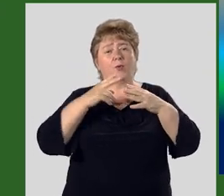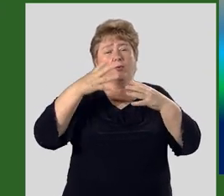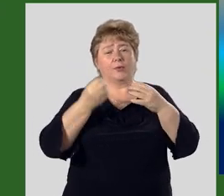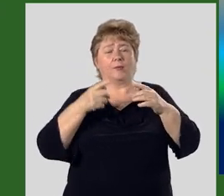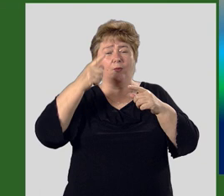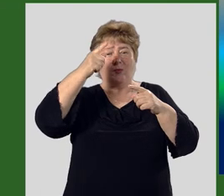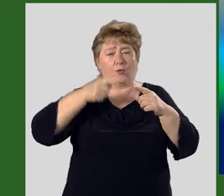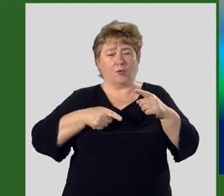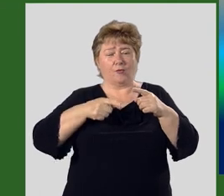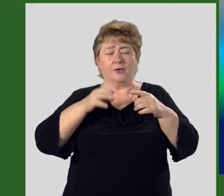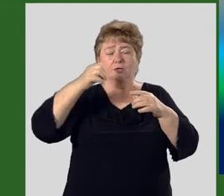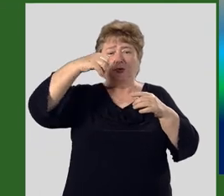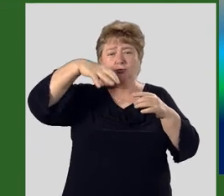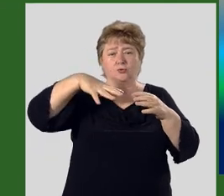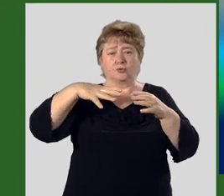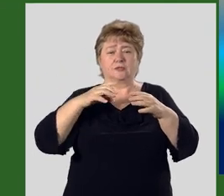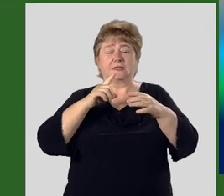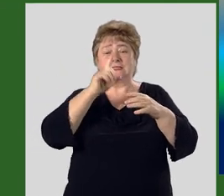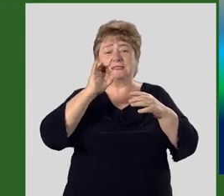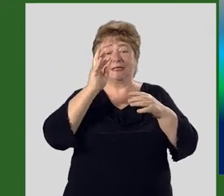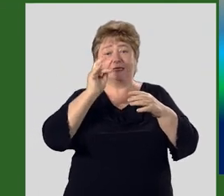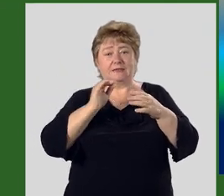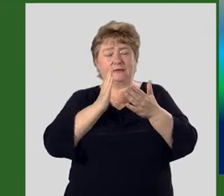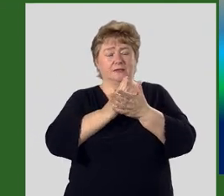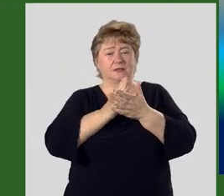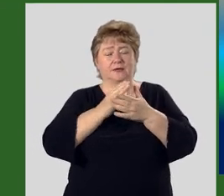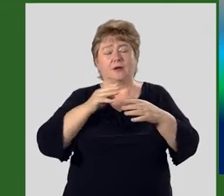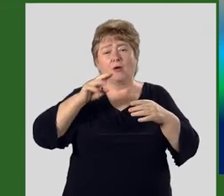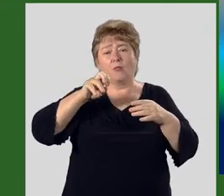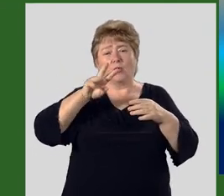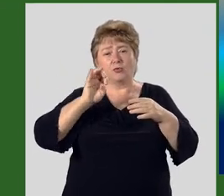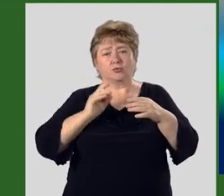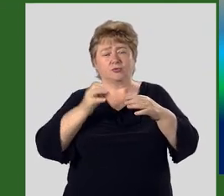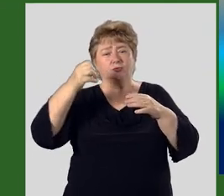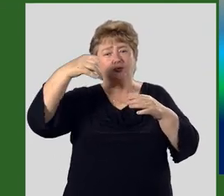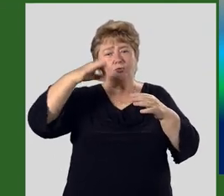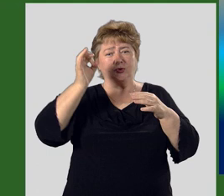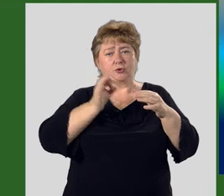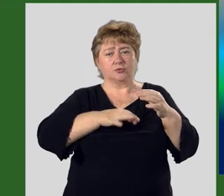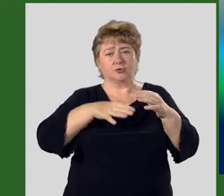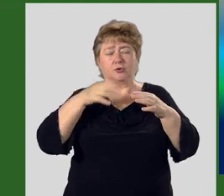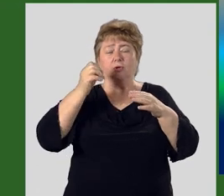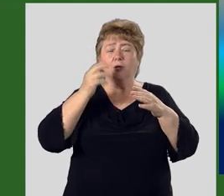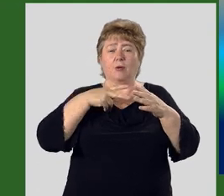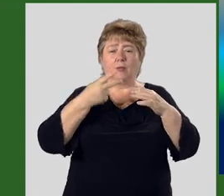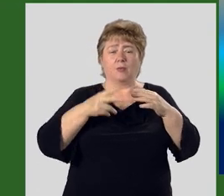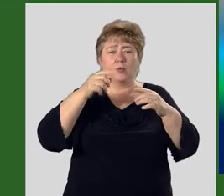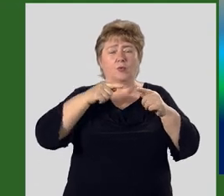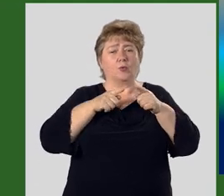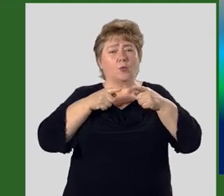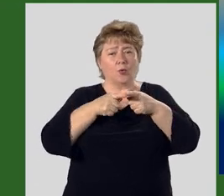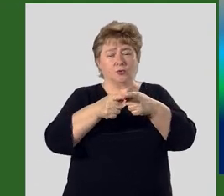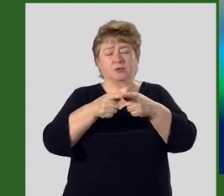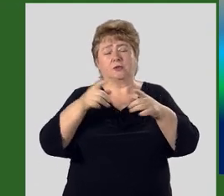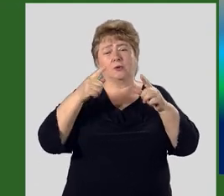прямым углом. Солнце находится в зените. У полюсов солнечные лучи падают под острым